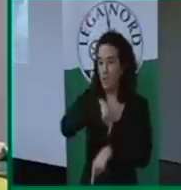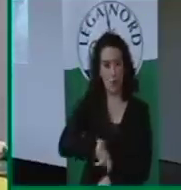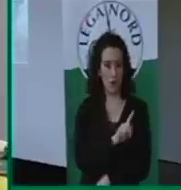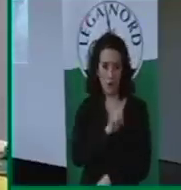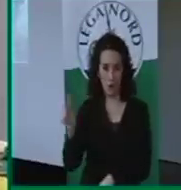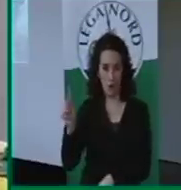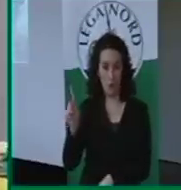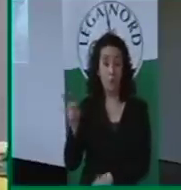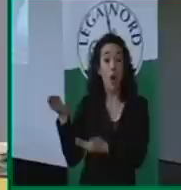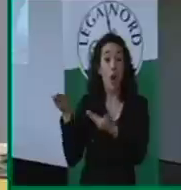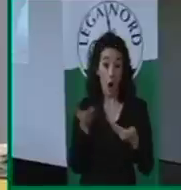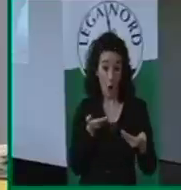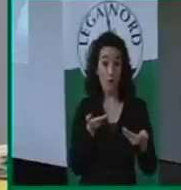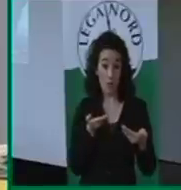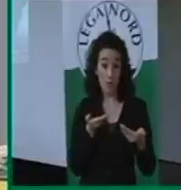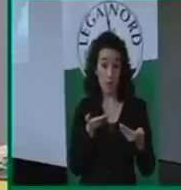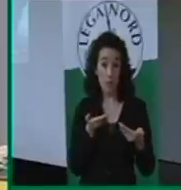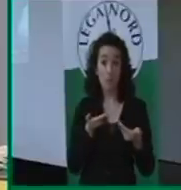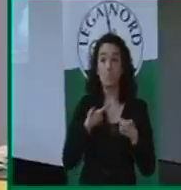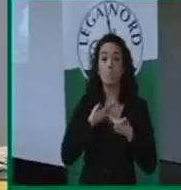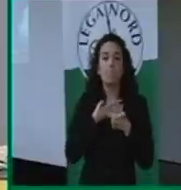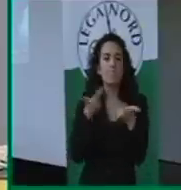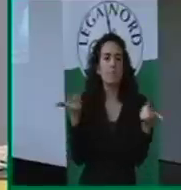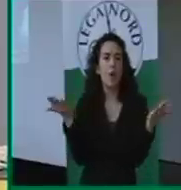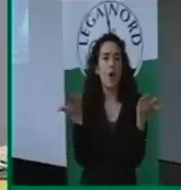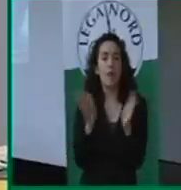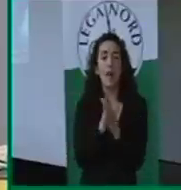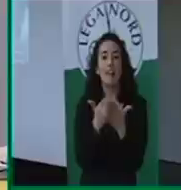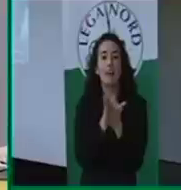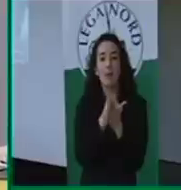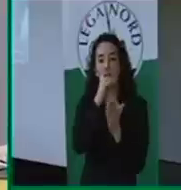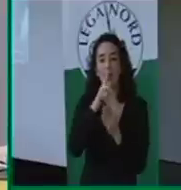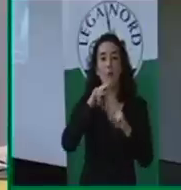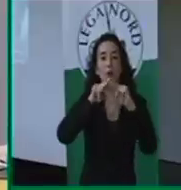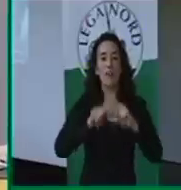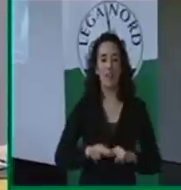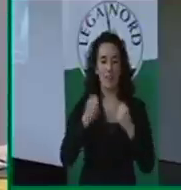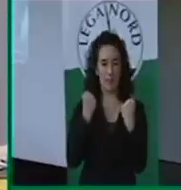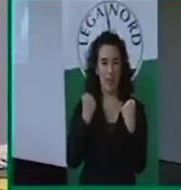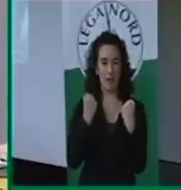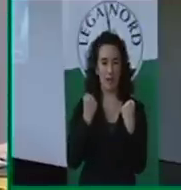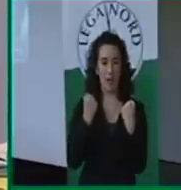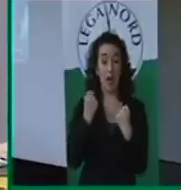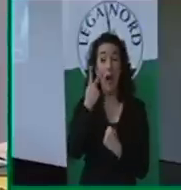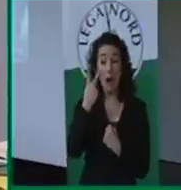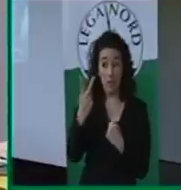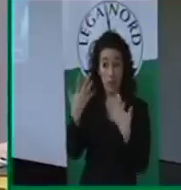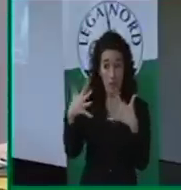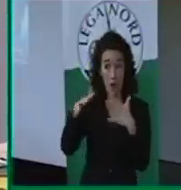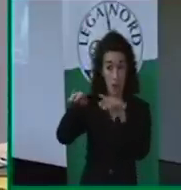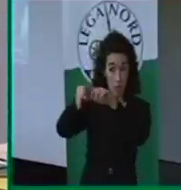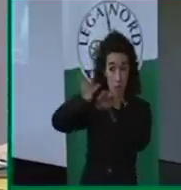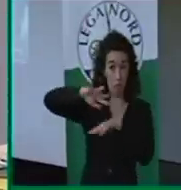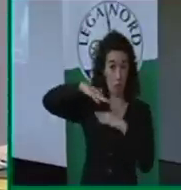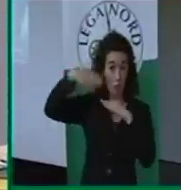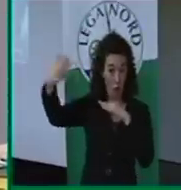ospiti un manuale di resistenza che avete già potuto vedere prima su nella hall e potete portarvi a